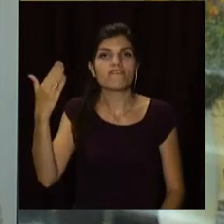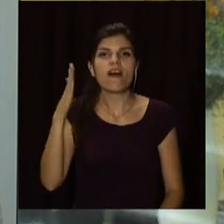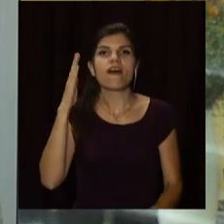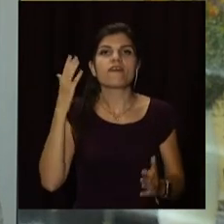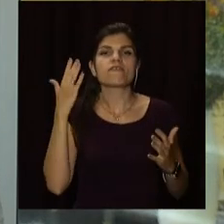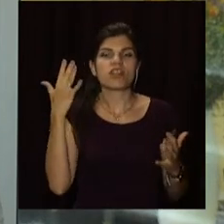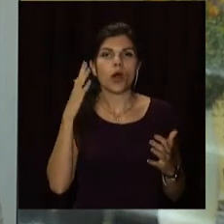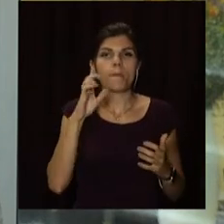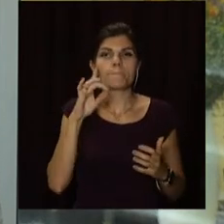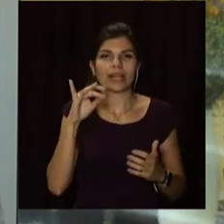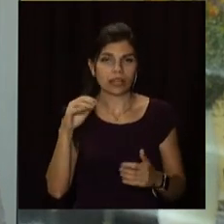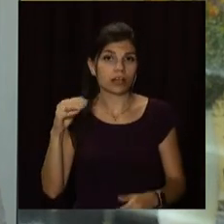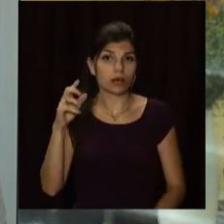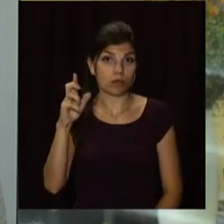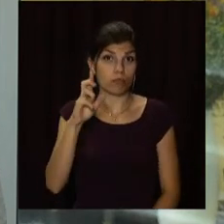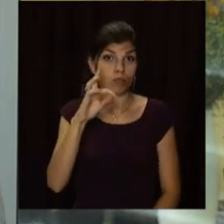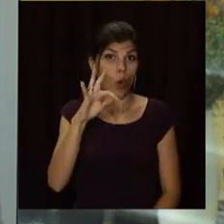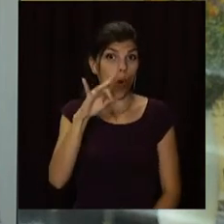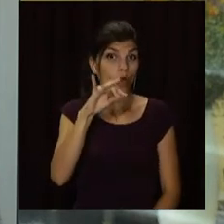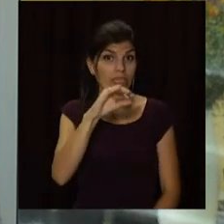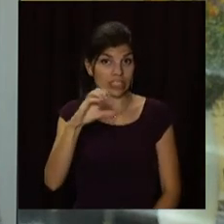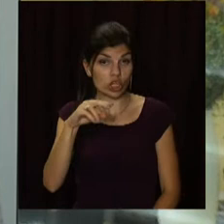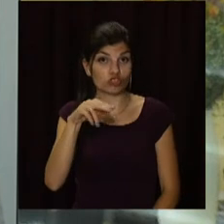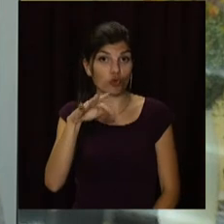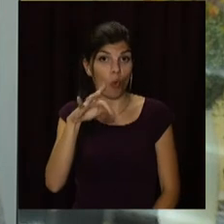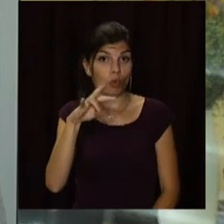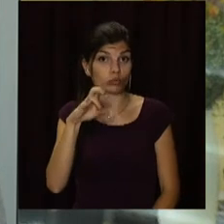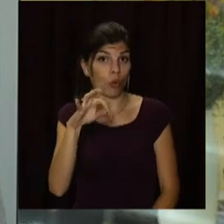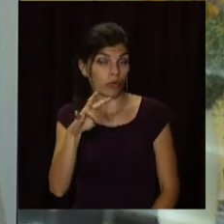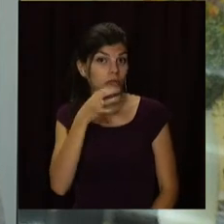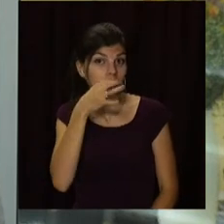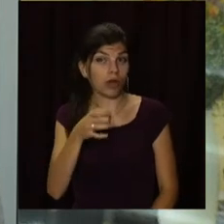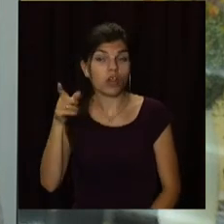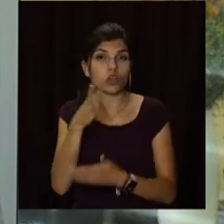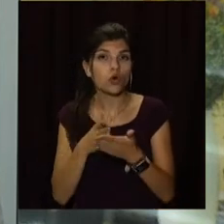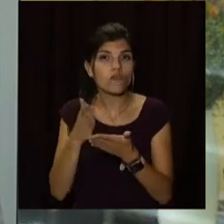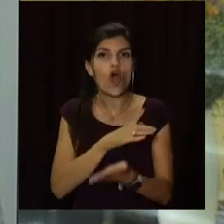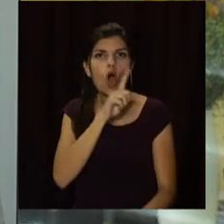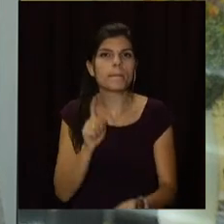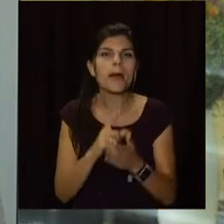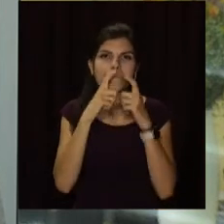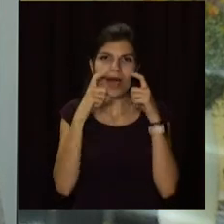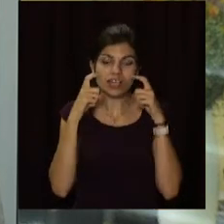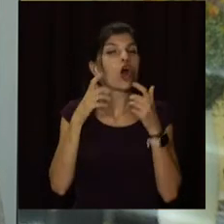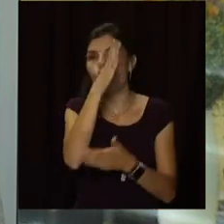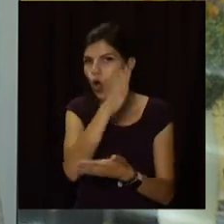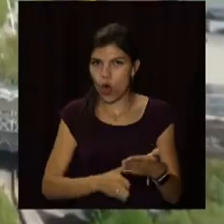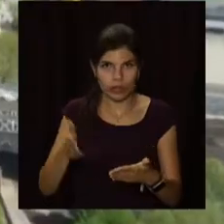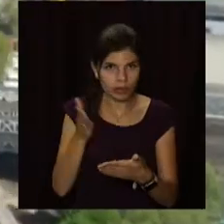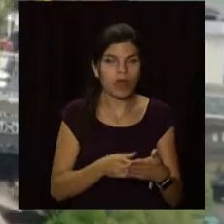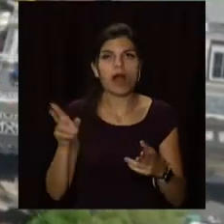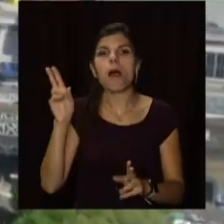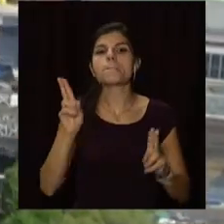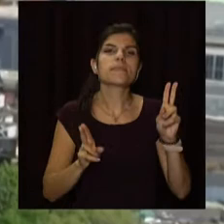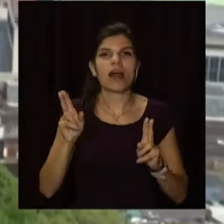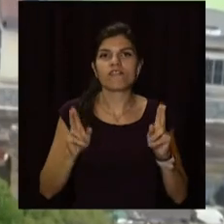Великобританії Борис Джонсон, пише Deutsche Welle. За його словами, в країні скасують обов'язковий масковий режим, правила